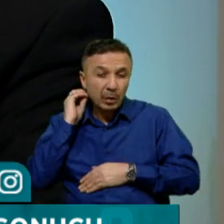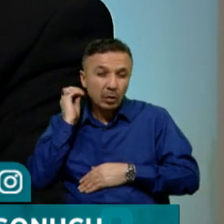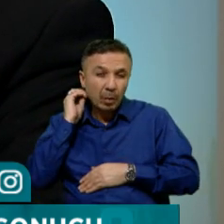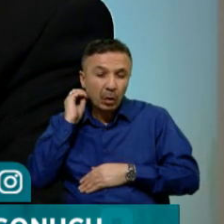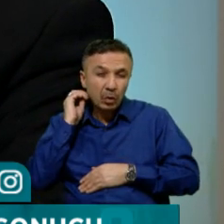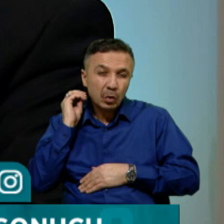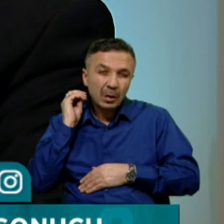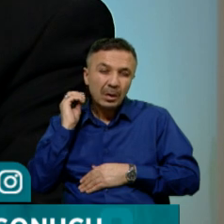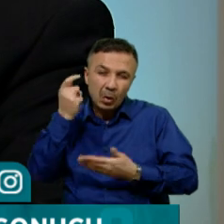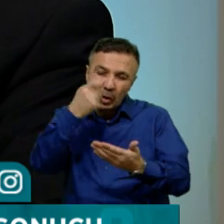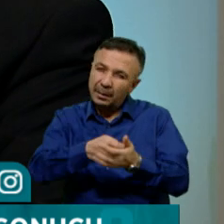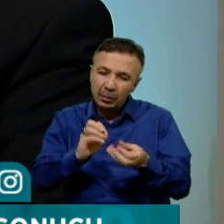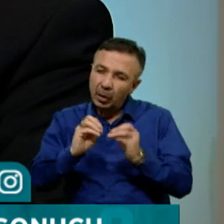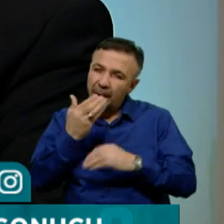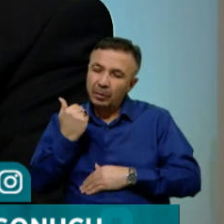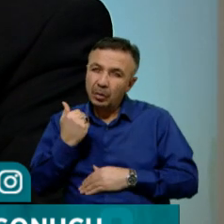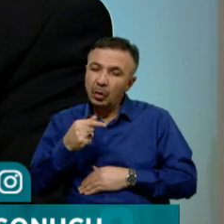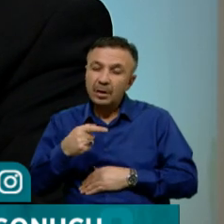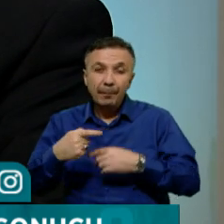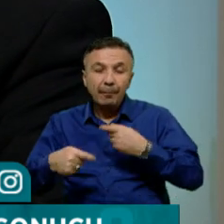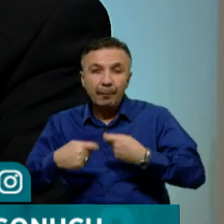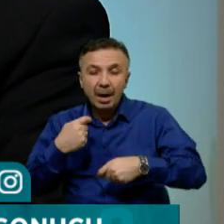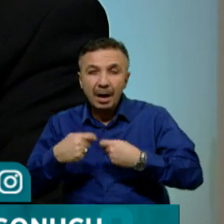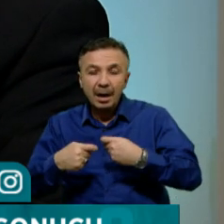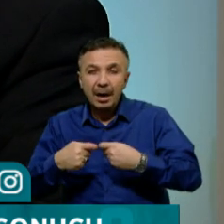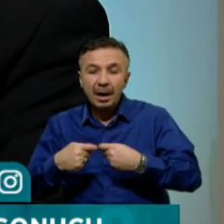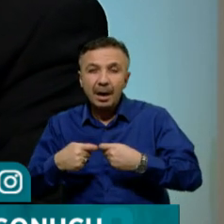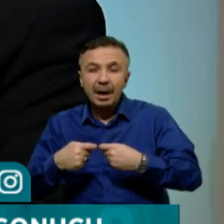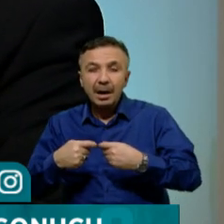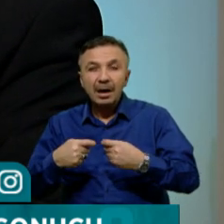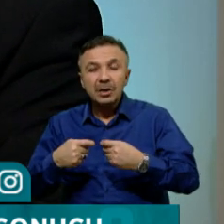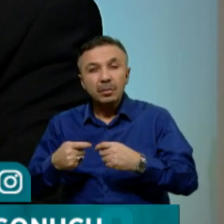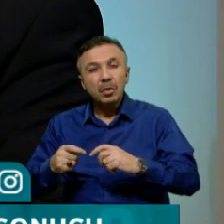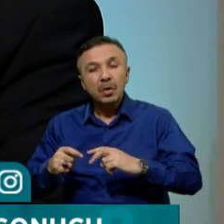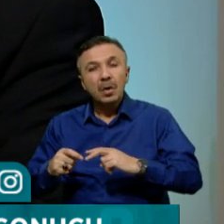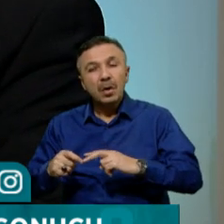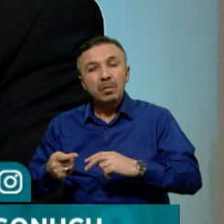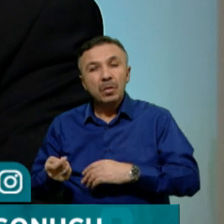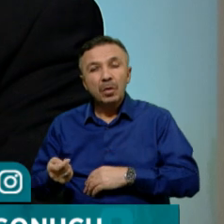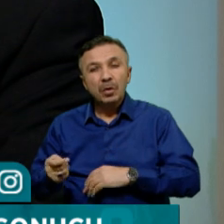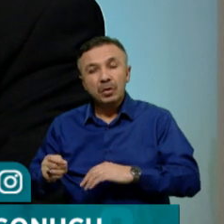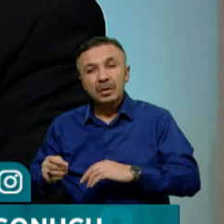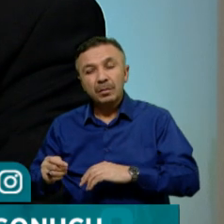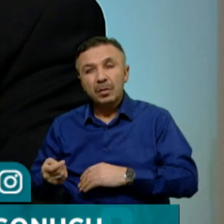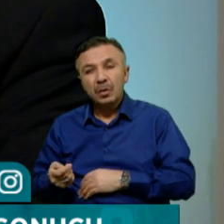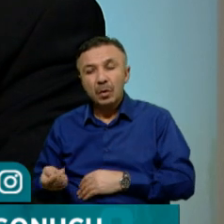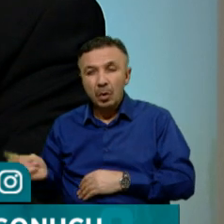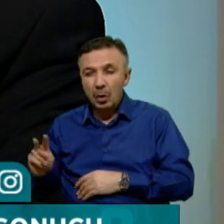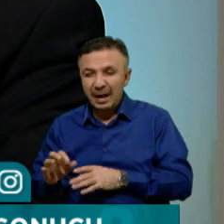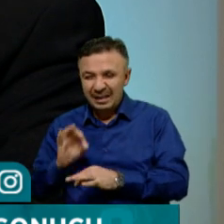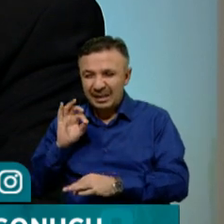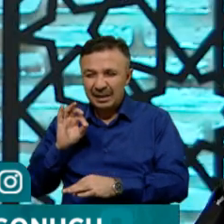bu noktada bankaya karşı o ölen kişinin ve onun varislerin herhangi bir sorumluluğu kalmaz